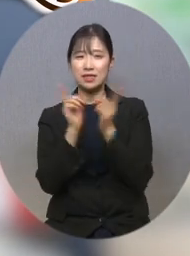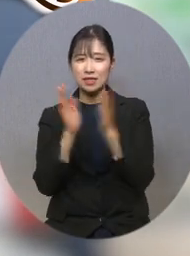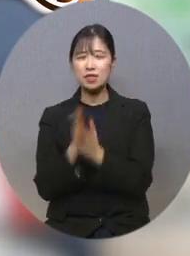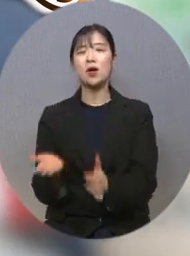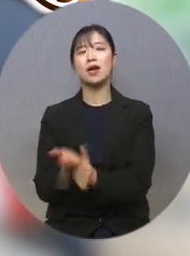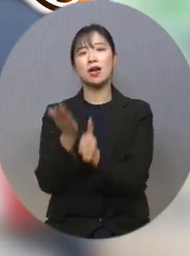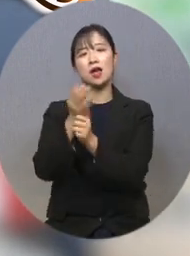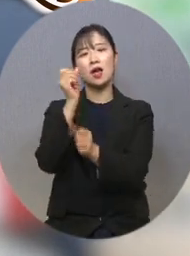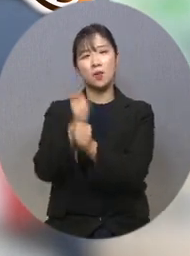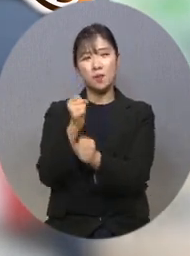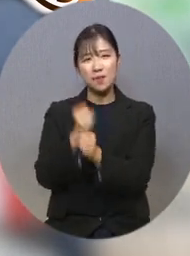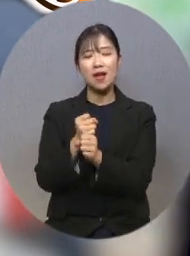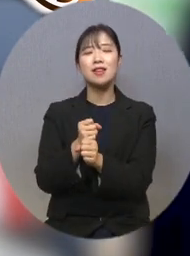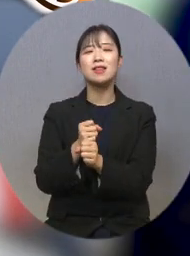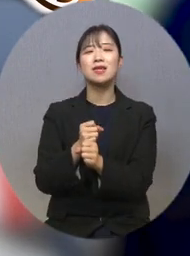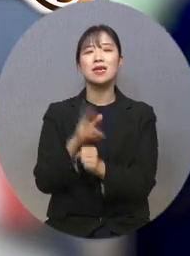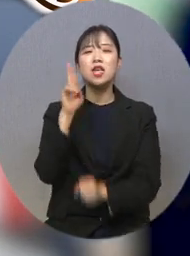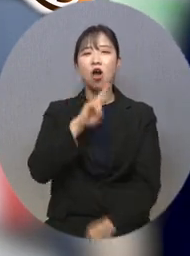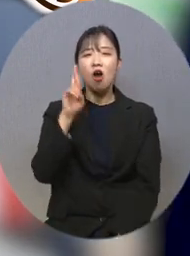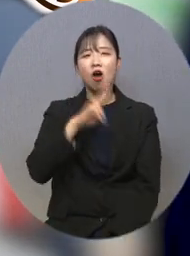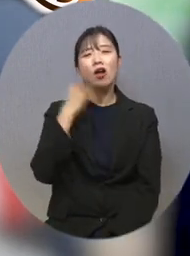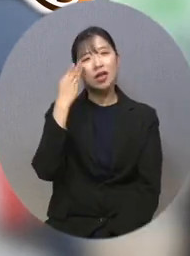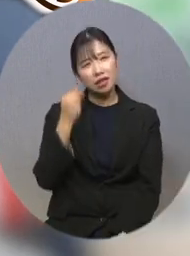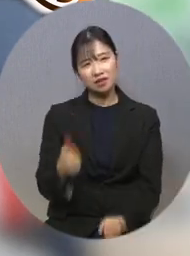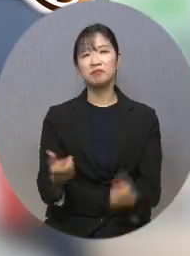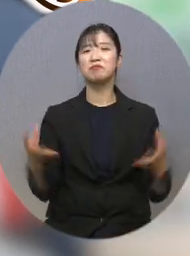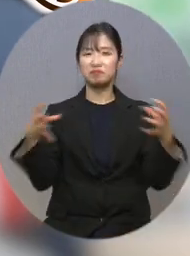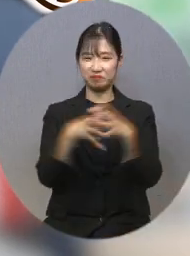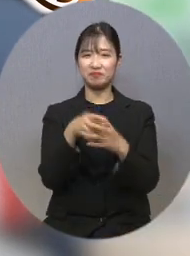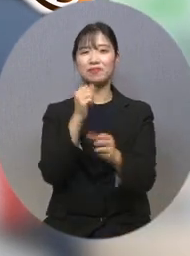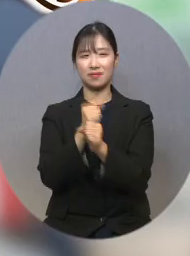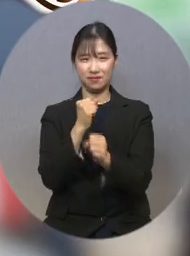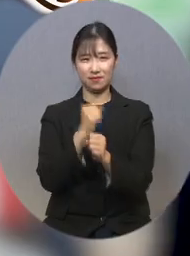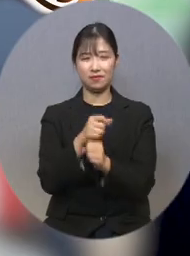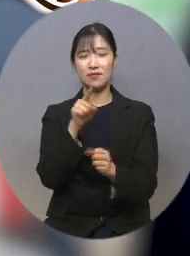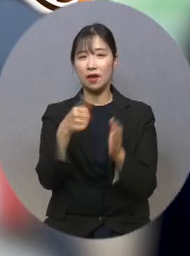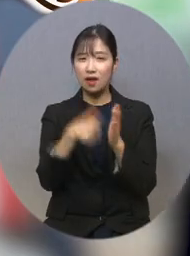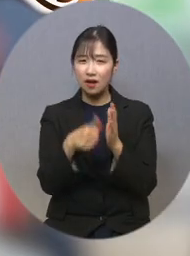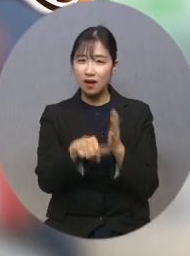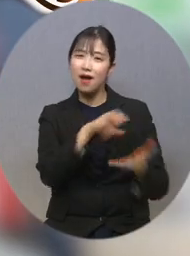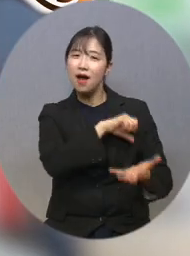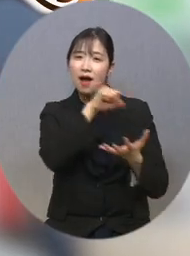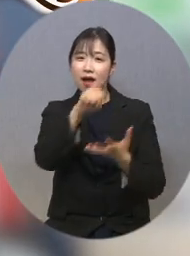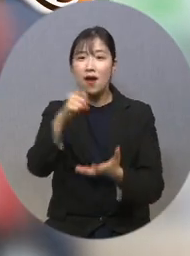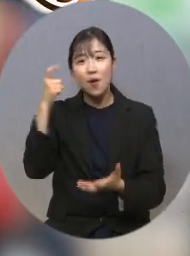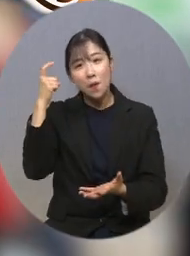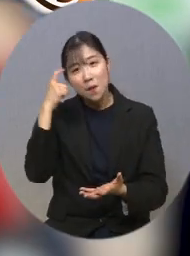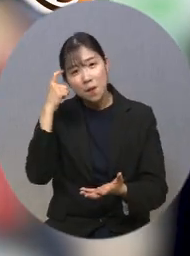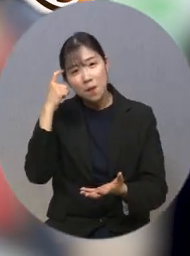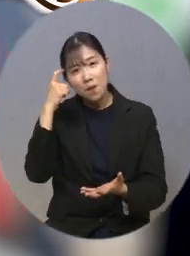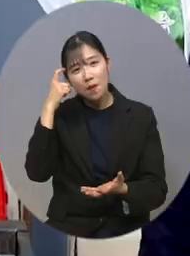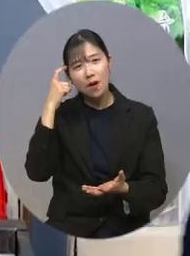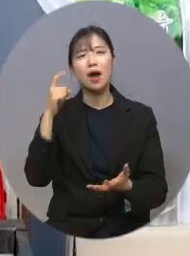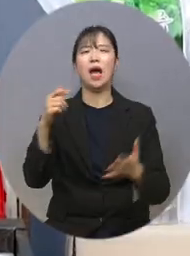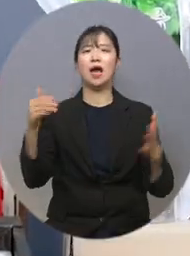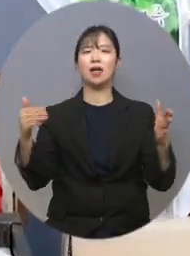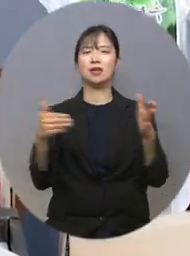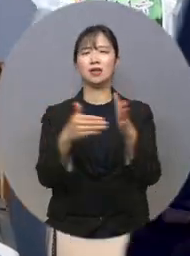길러서 만든 엿기름으로 넣었습니다. 네. 네. 네. 이 제품을 왜 가지고 나왔냐? 다 알고